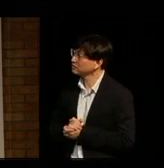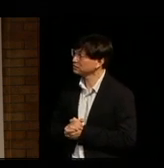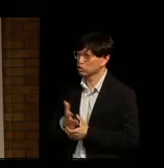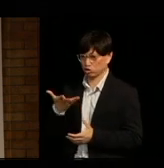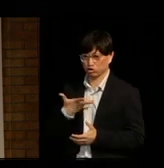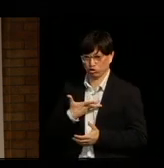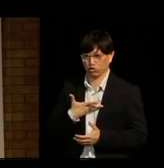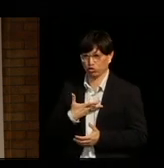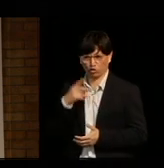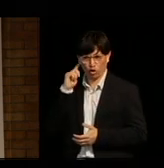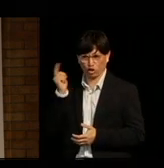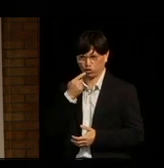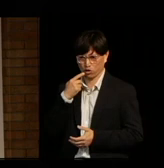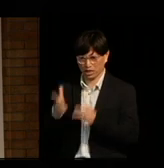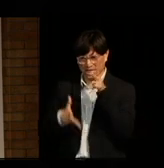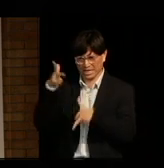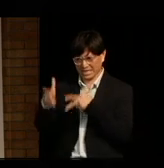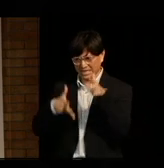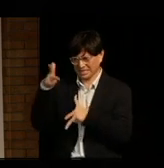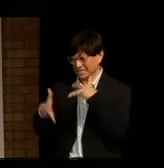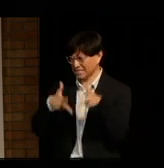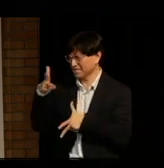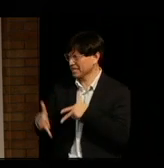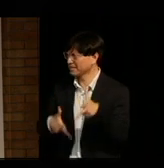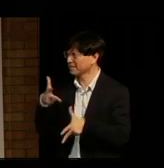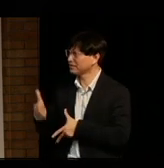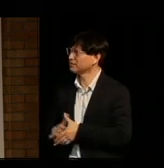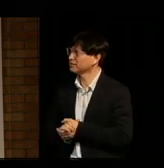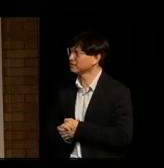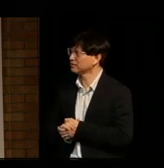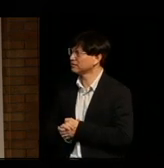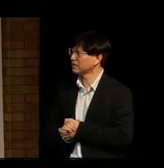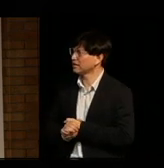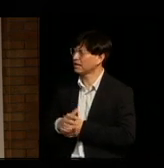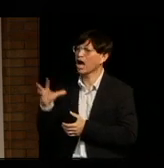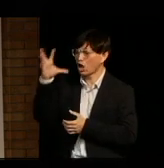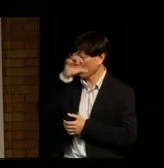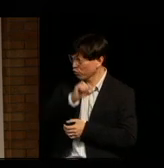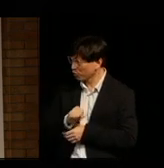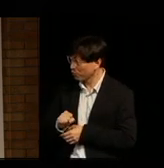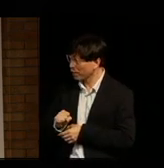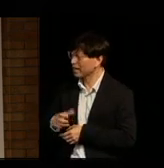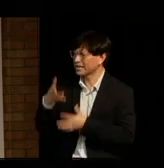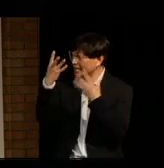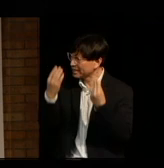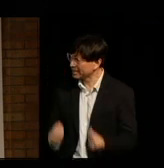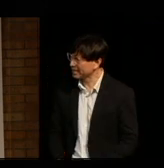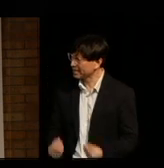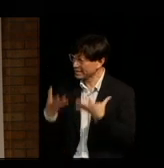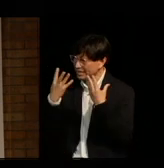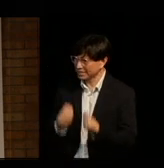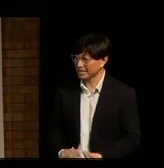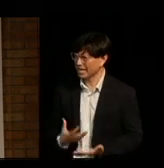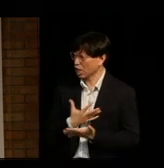inanti che stanno che stanno inare oppure CTI che sanno fare T le lingue sanno parlato